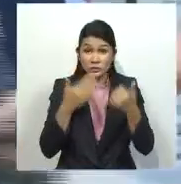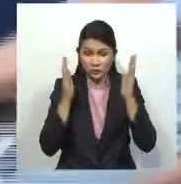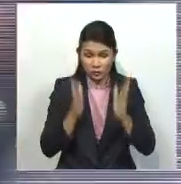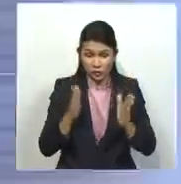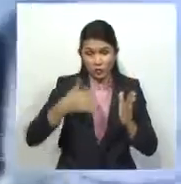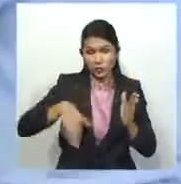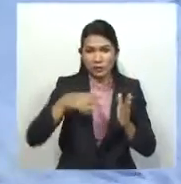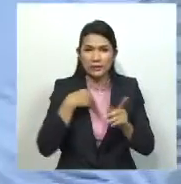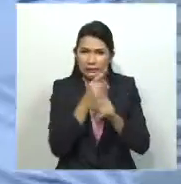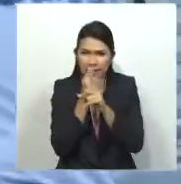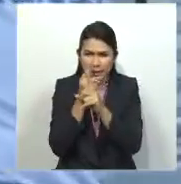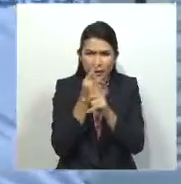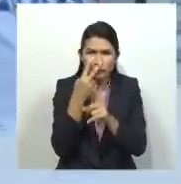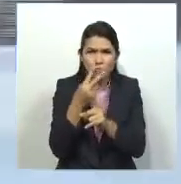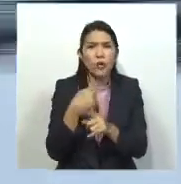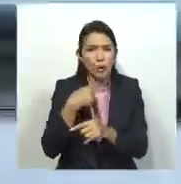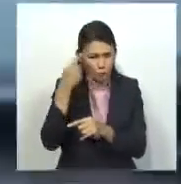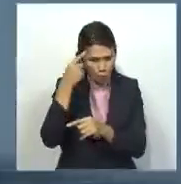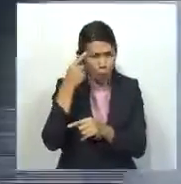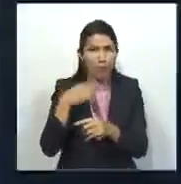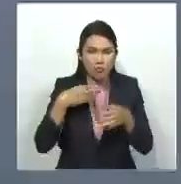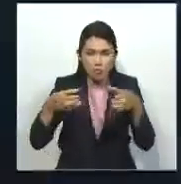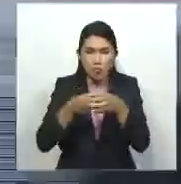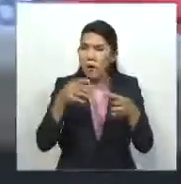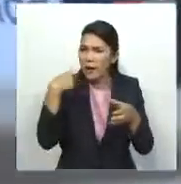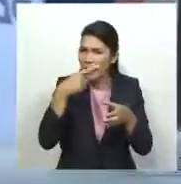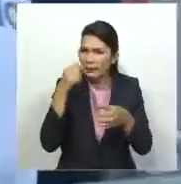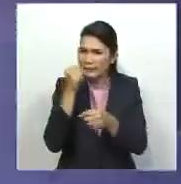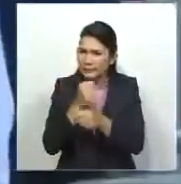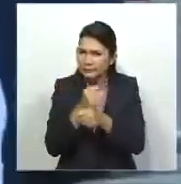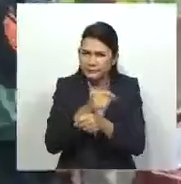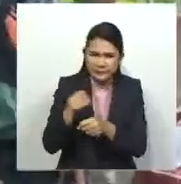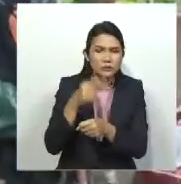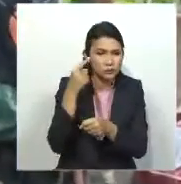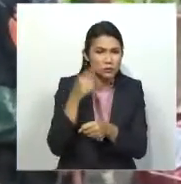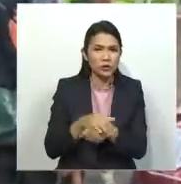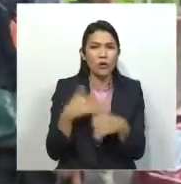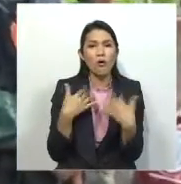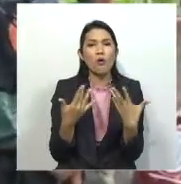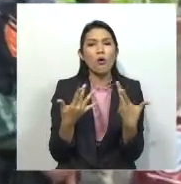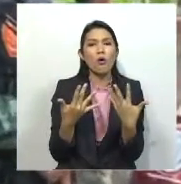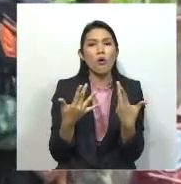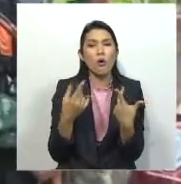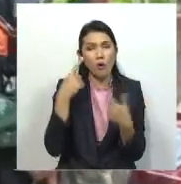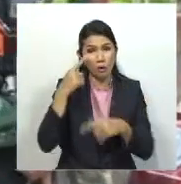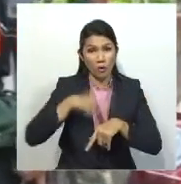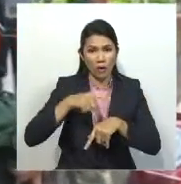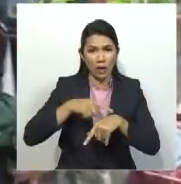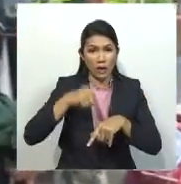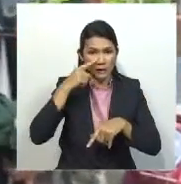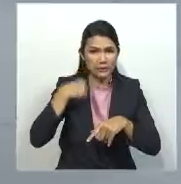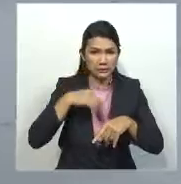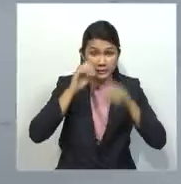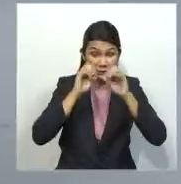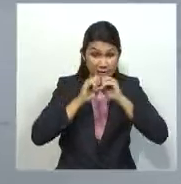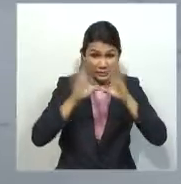าที่อยู่ระหว่างการติดตามซึ่งทราบแล้วว่ามีกลุ่มไหนบ้างที่เคลื่อนไหวในพื้นที่ก็รอเวลาพิสูจน์หลักฐานเพื่อให้ชัดเจ